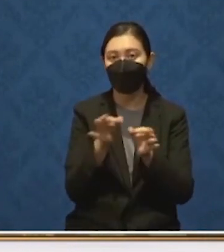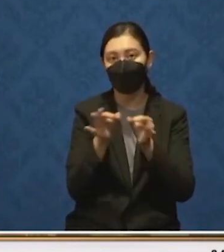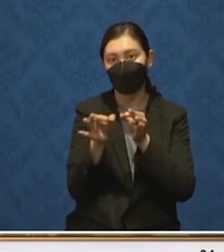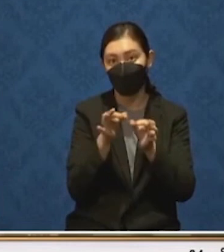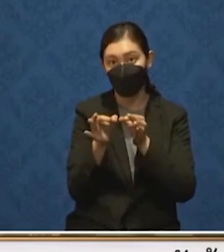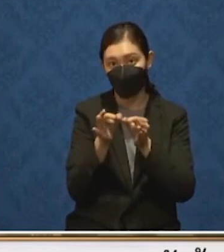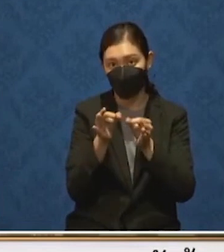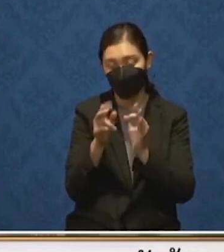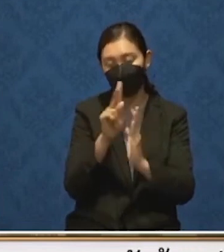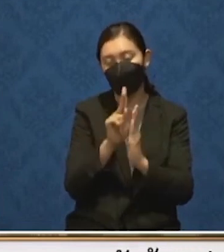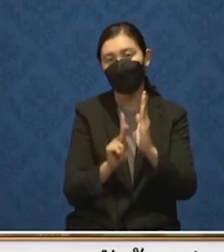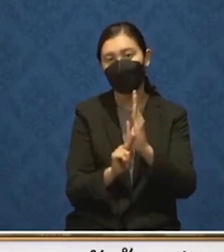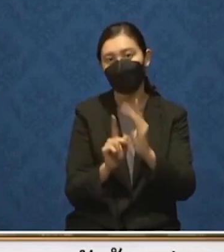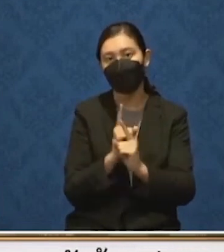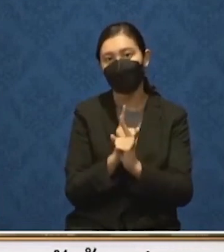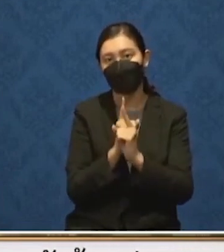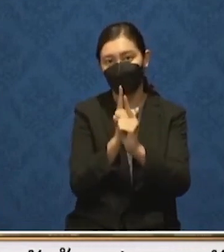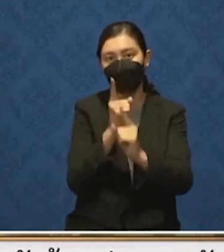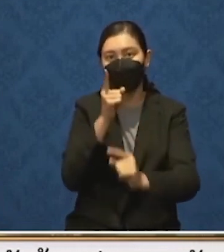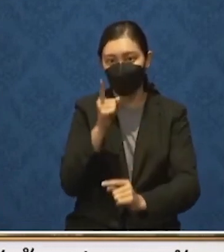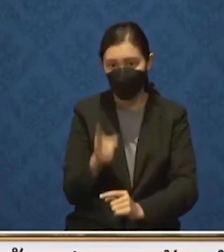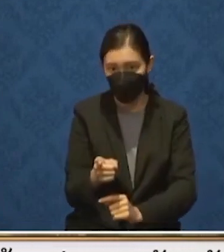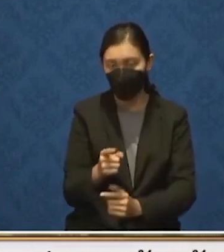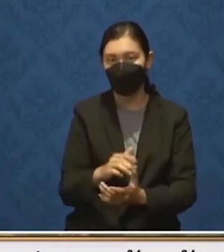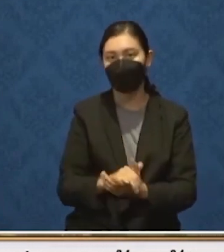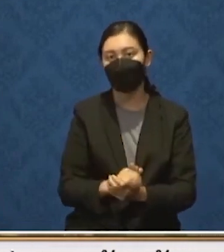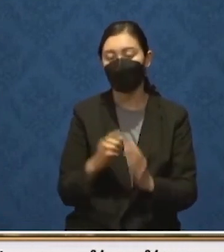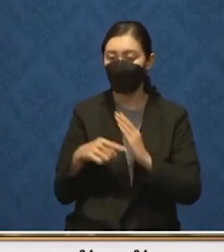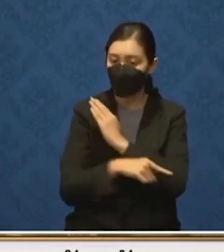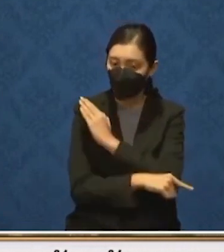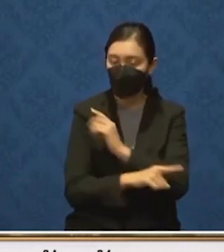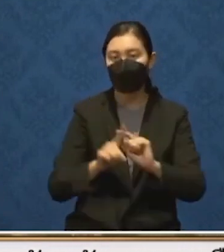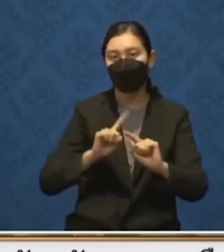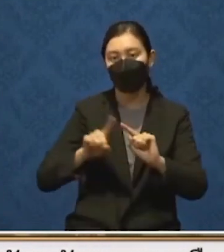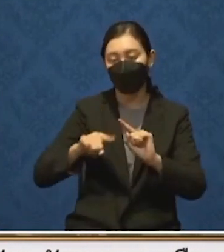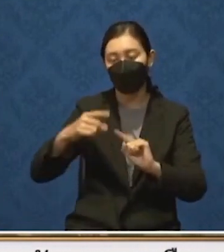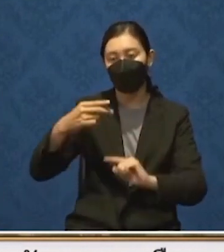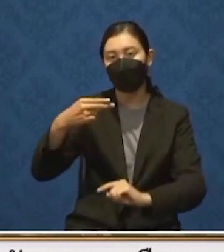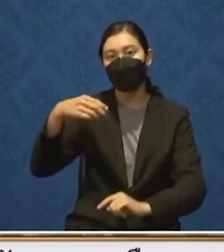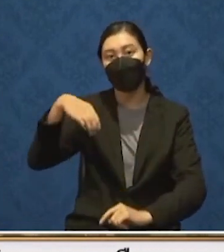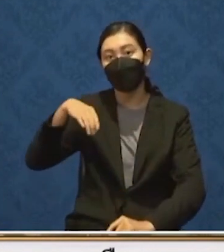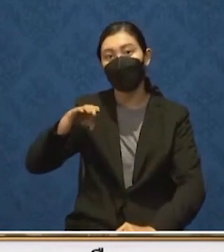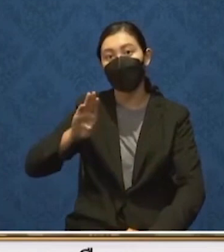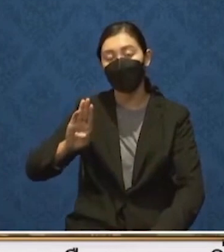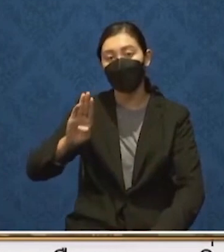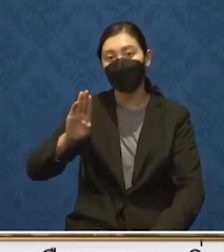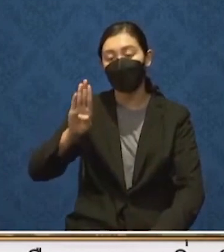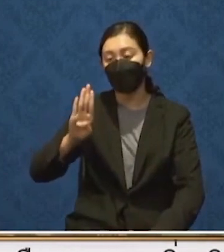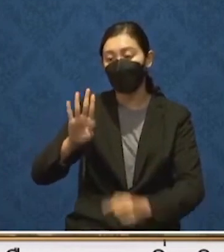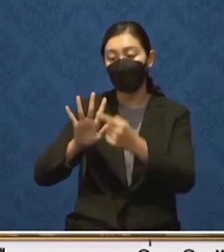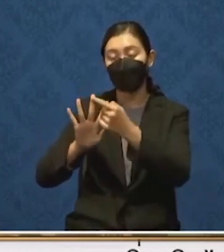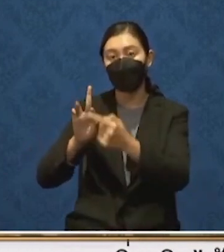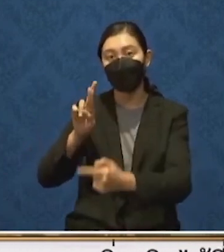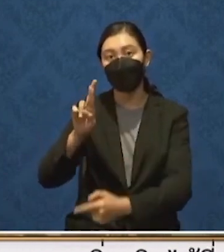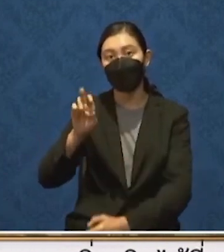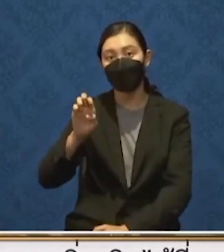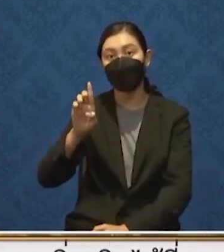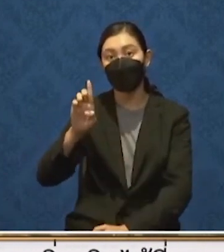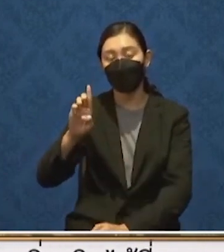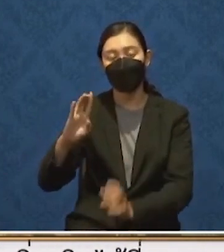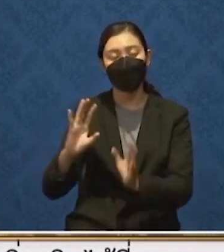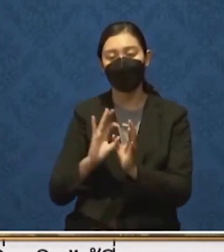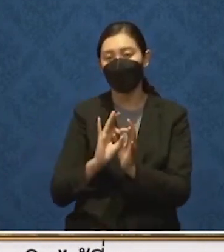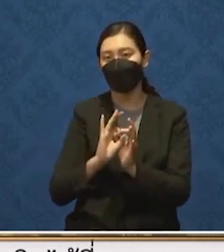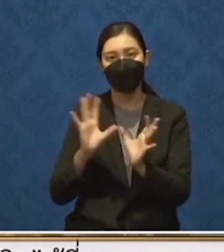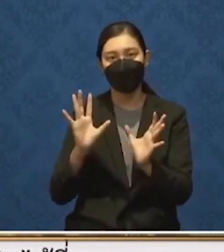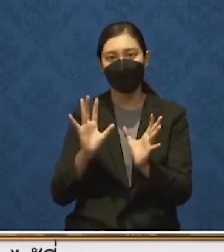การตามกดหมายนะครับแล้วก็ไมไดมีส่นเกี่วข้องอะไรกับหอเจ้ขบริจเรินนะครับเรื่องถัดมานะครั